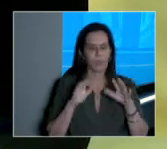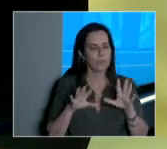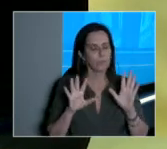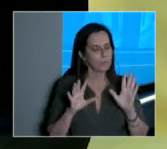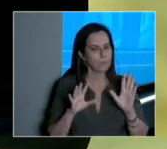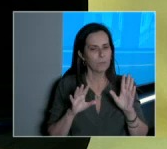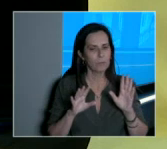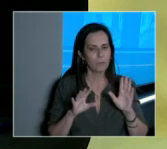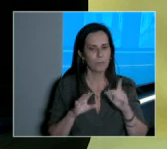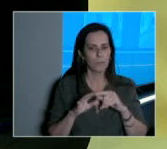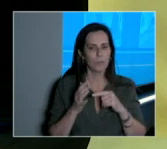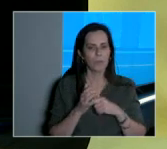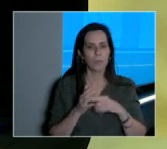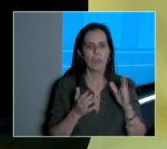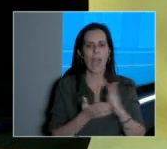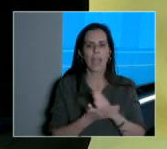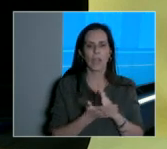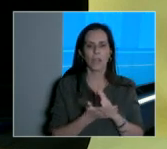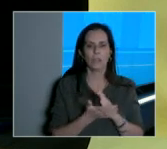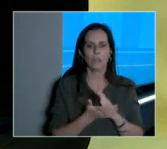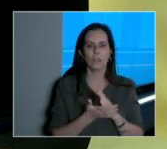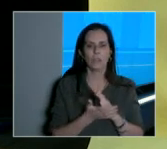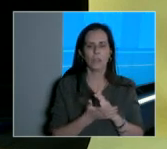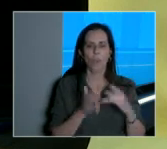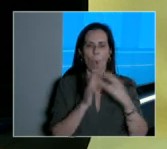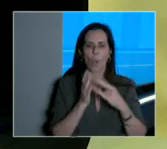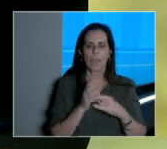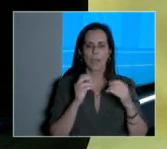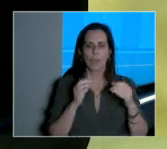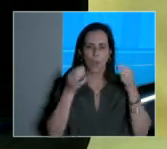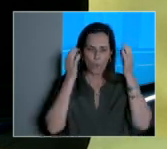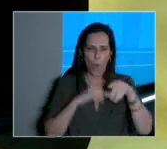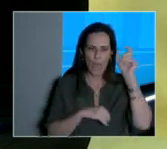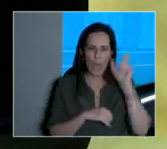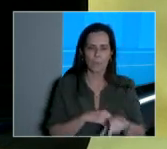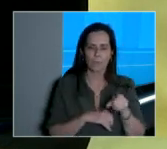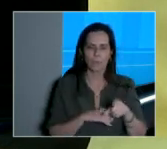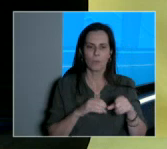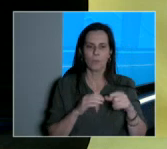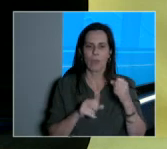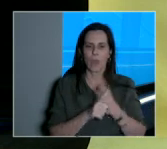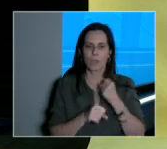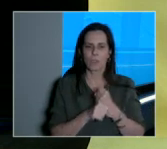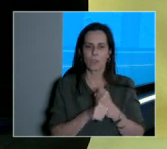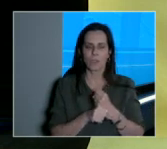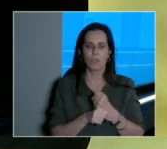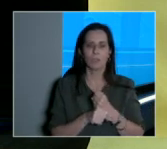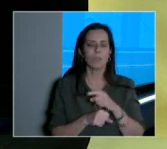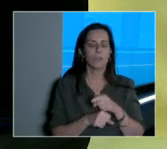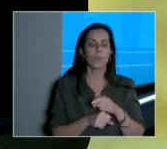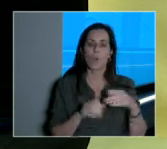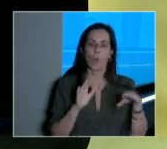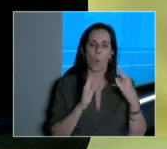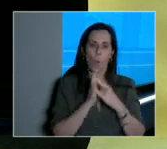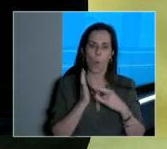או לא נסכים, לשיטתו לפחות, החליט שחוקי היסוד, חוק יסוד כבוד האדם וחירותו, חוקק באיזה דרך שחוקק לא משנה,